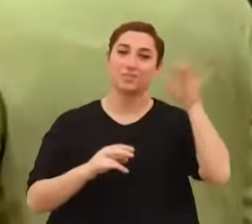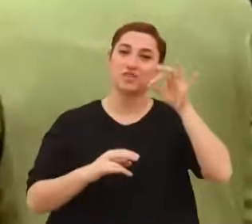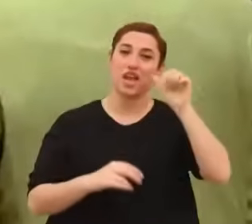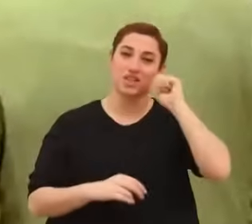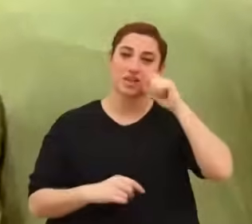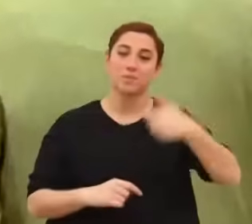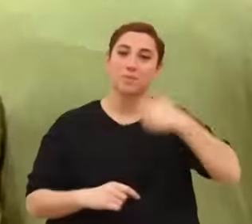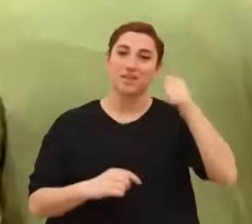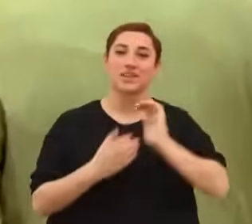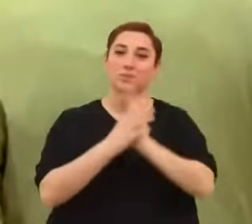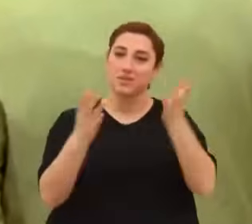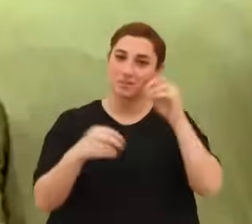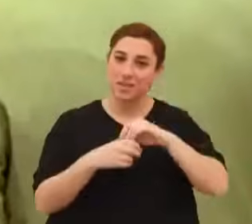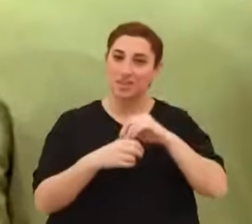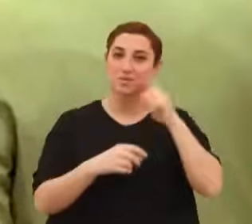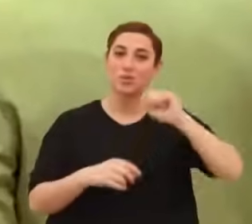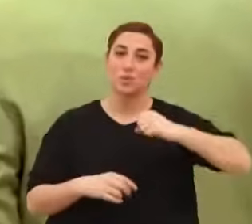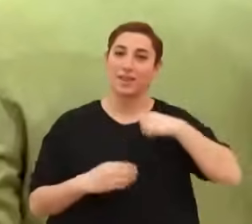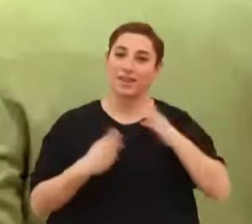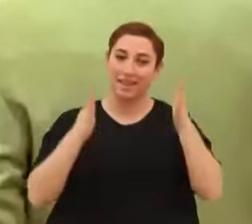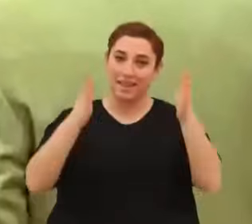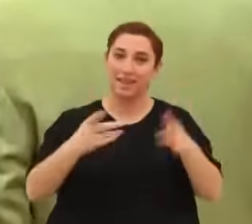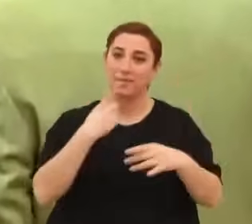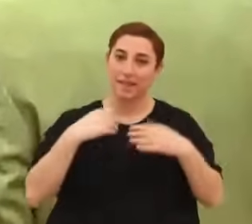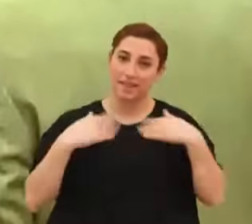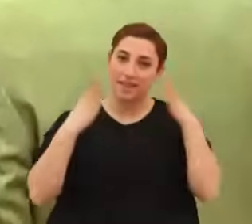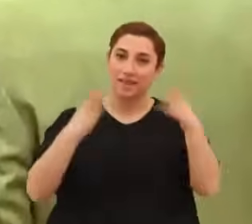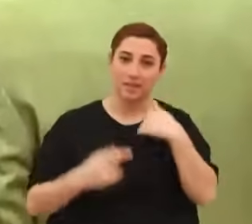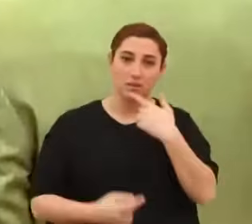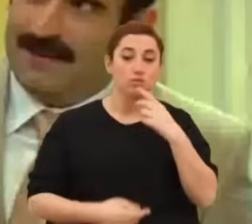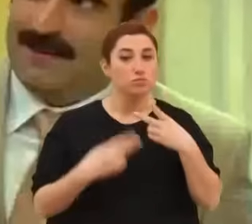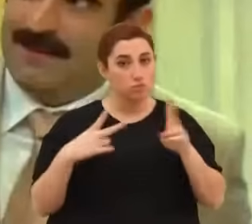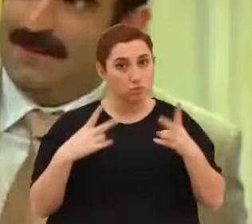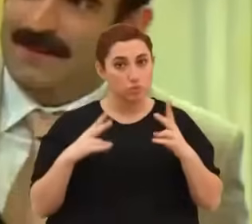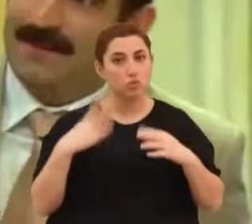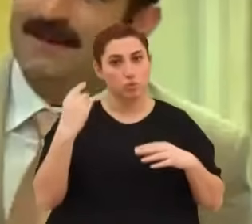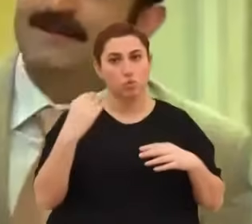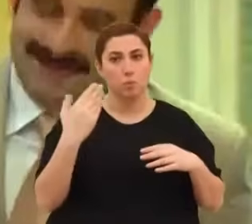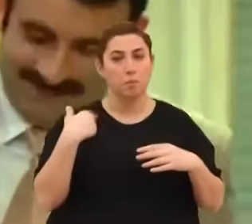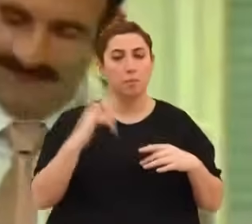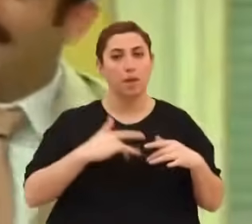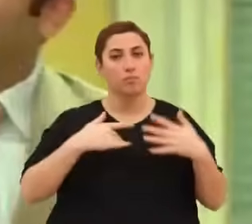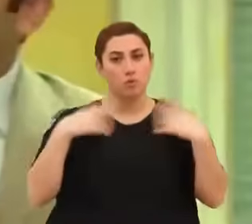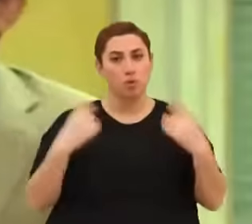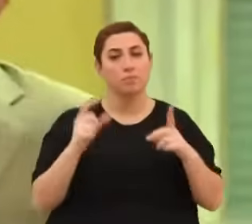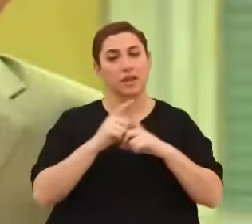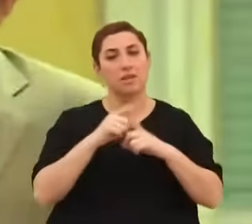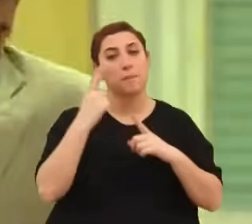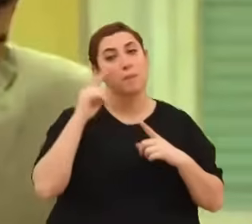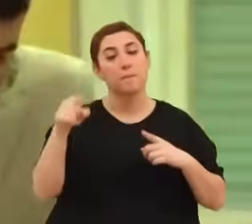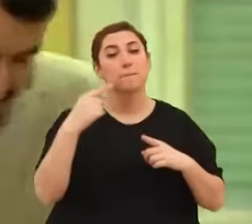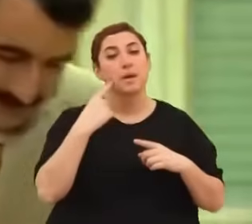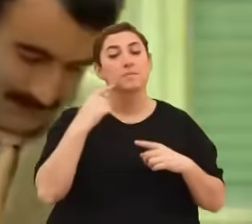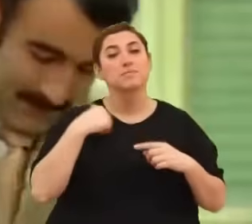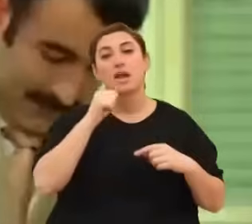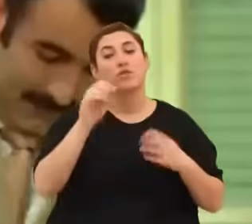içelim. Bir başkanlığını kutlayalım. Bir çikolata getirelim. Tatlı getirelim diyorum. Hay hay. Çok çok memnun olurum. Danyalcığım bir bak bakalım